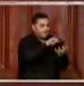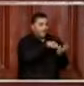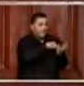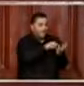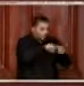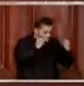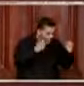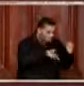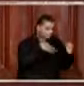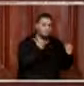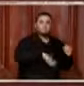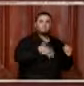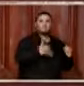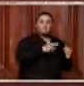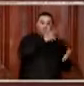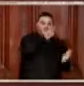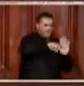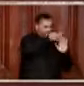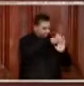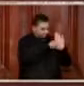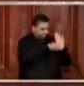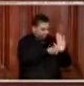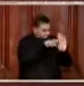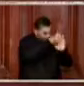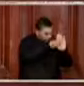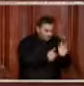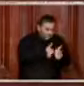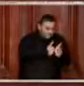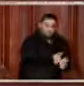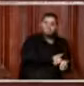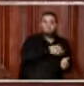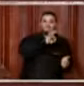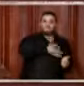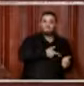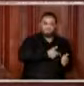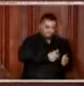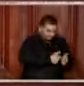حقيقية بأدوات الشرعية ذاتها،